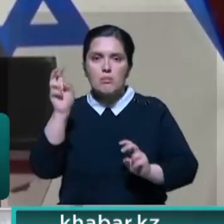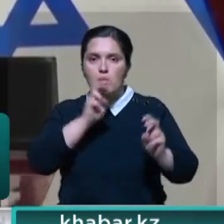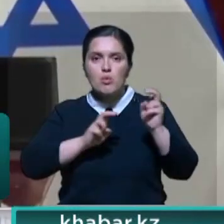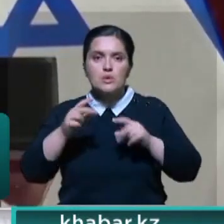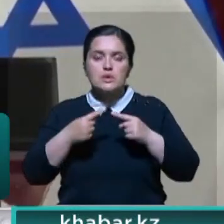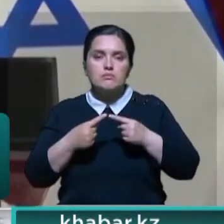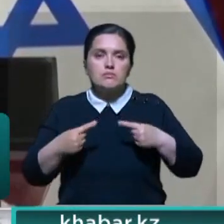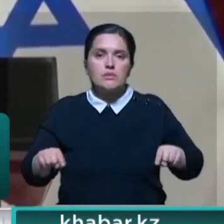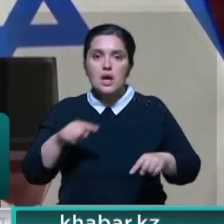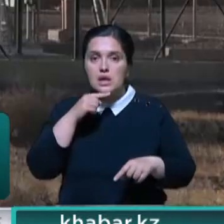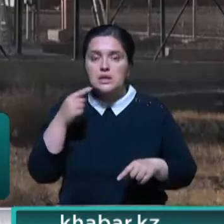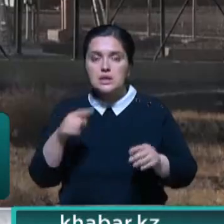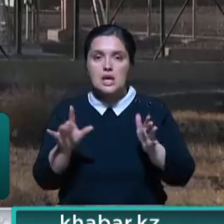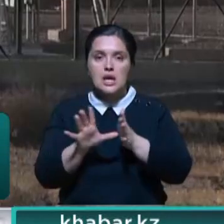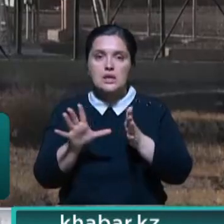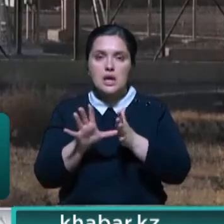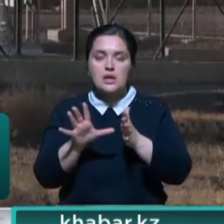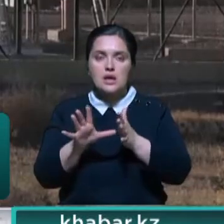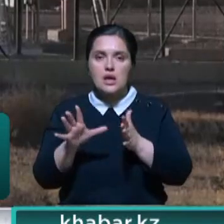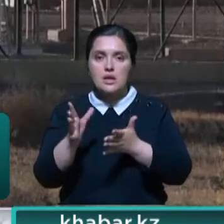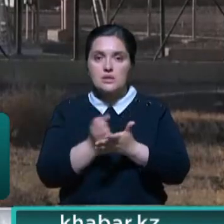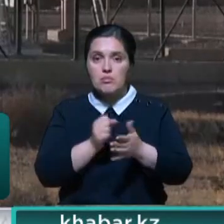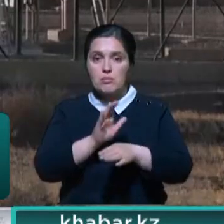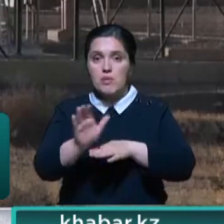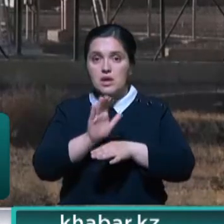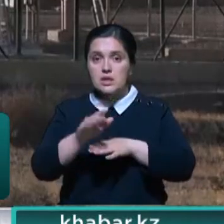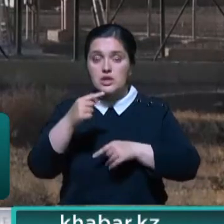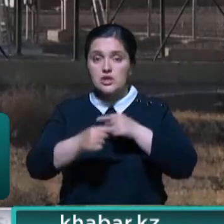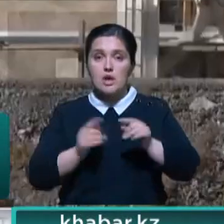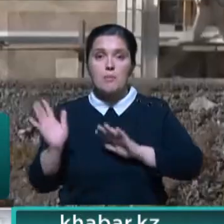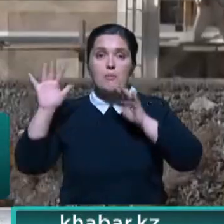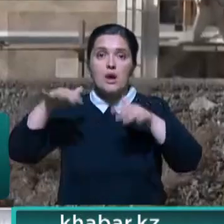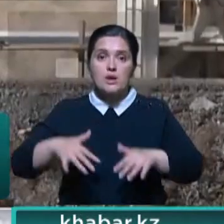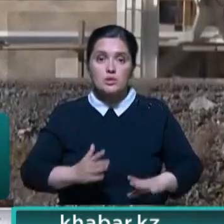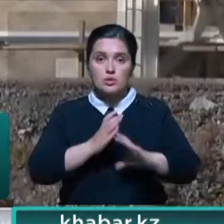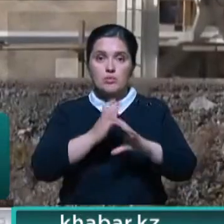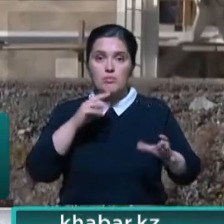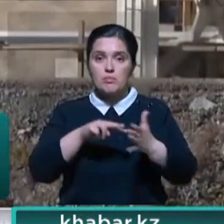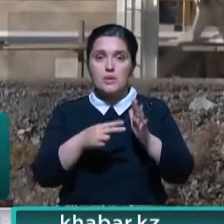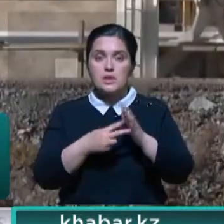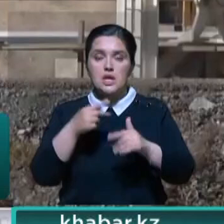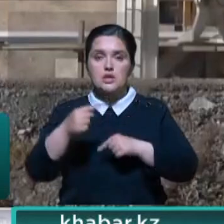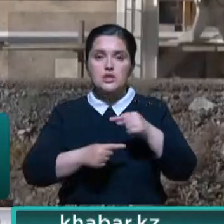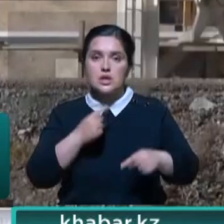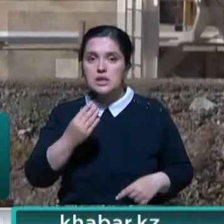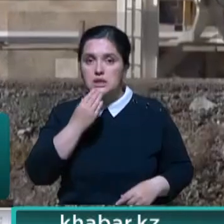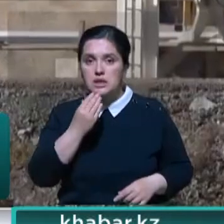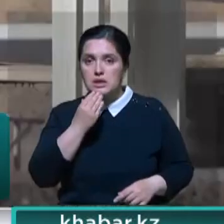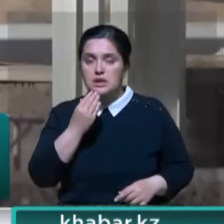поиском альтернативы российским энергоресурсам. Поставки голубого топлива через морской трубопровод планируется